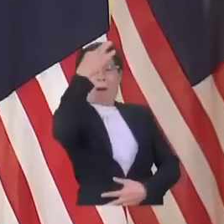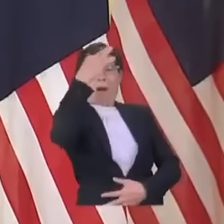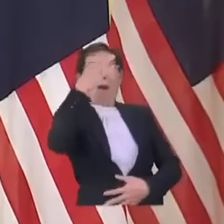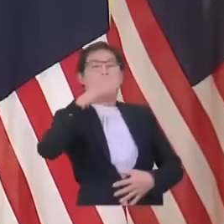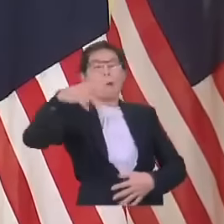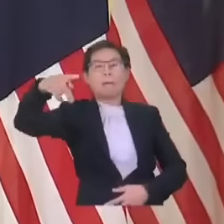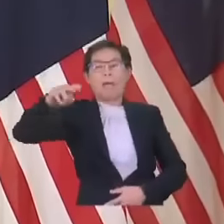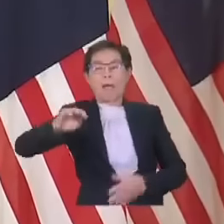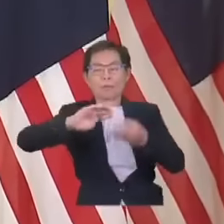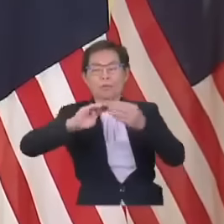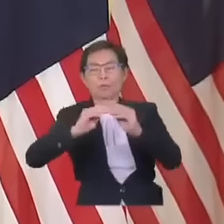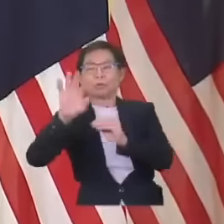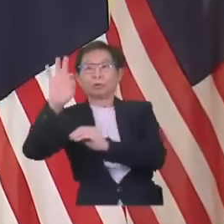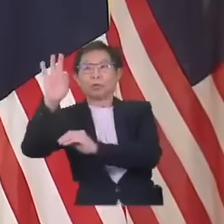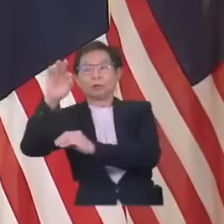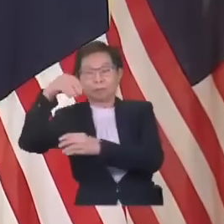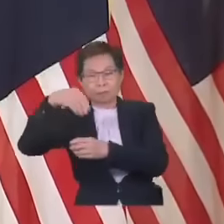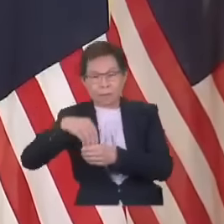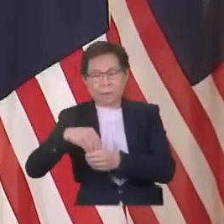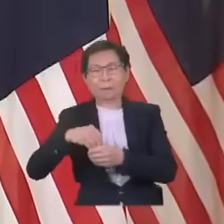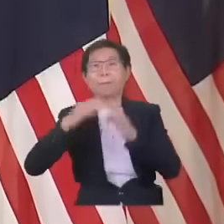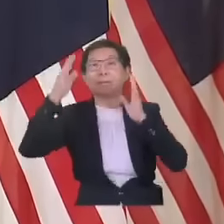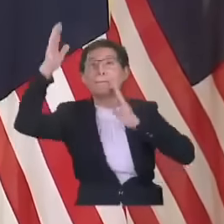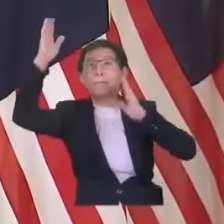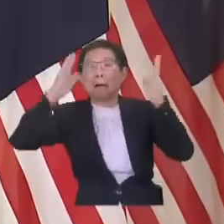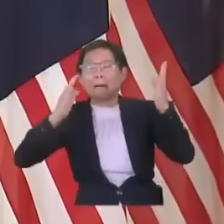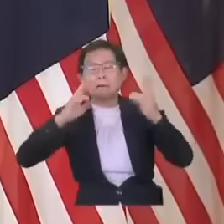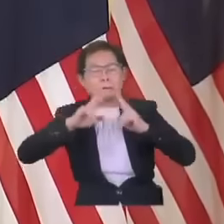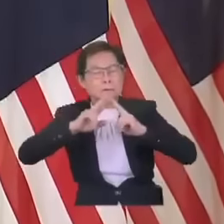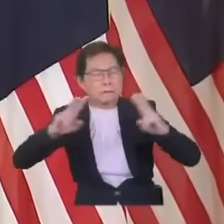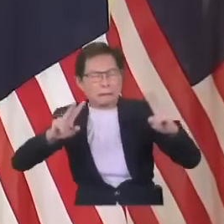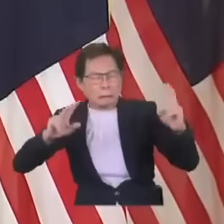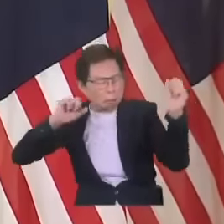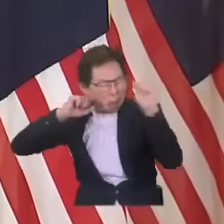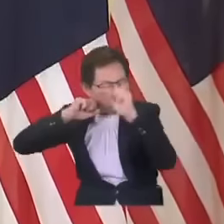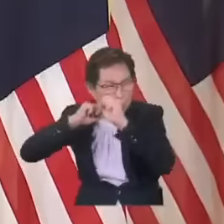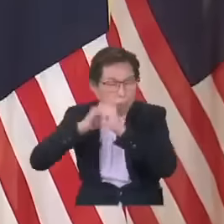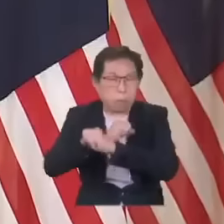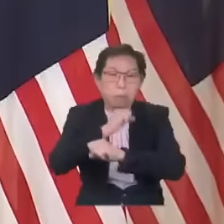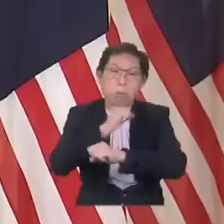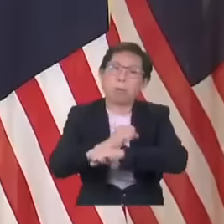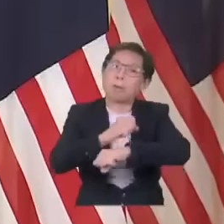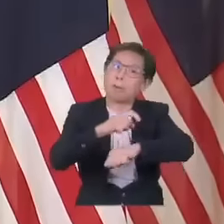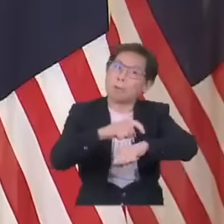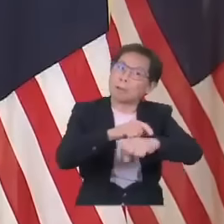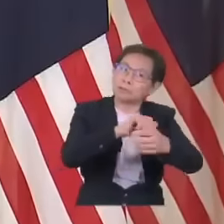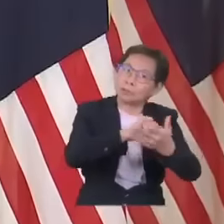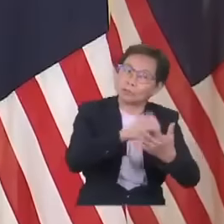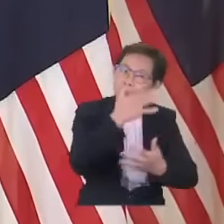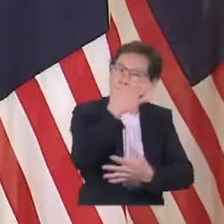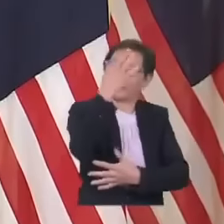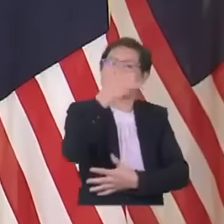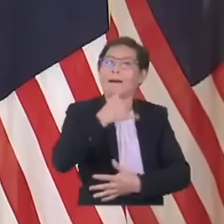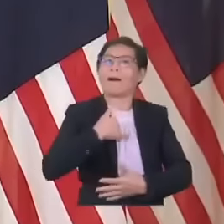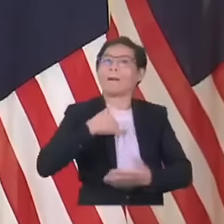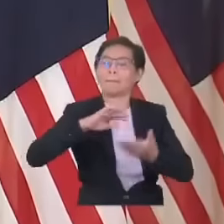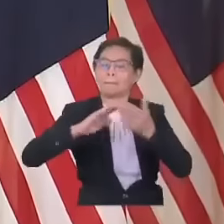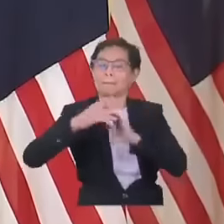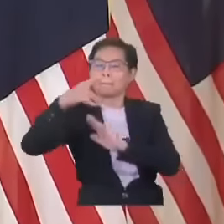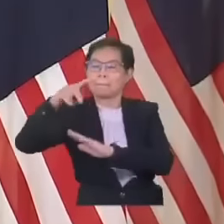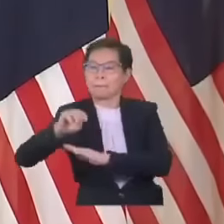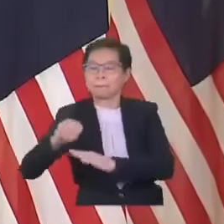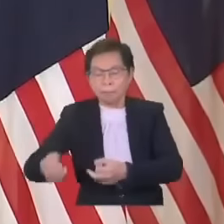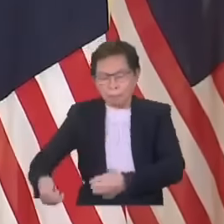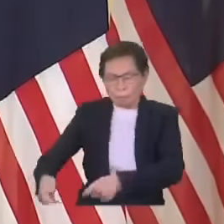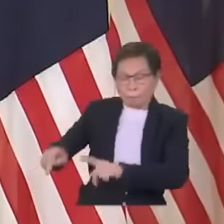ke-9 dalam keadaan negara yang sangat mencabar tak kala itu Pada